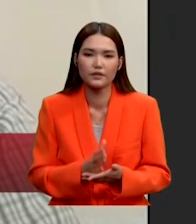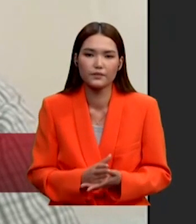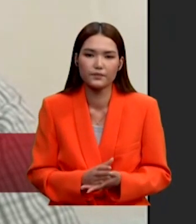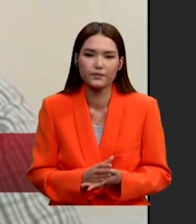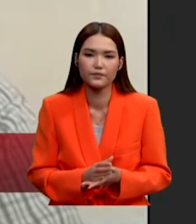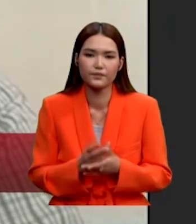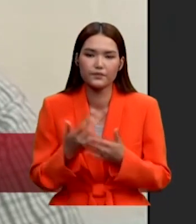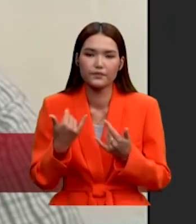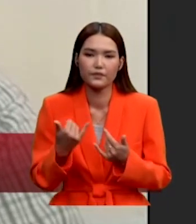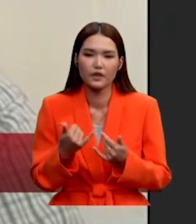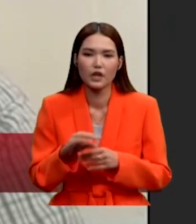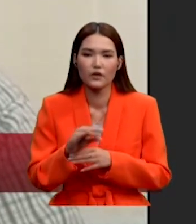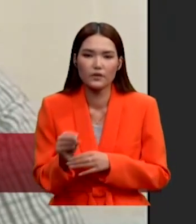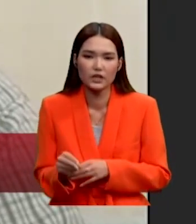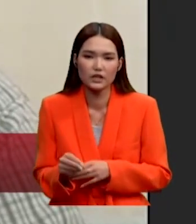внешних,